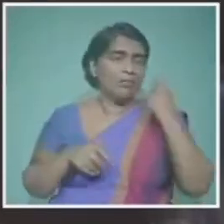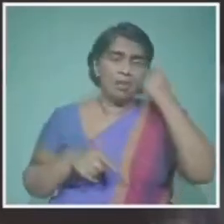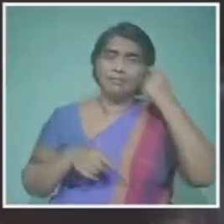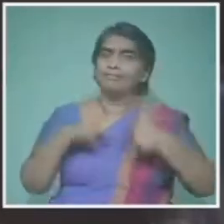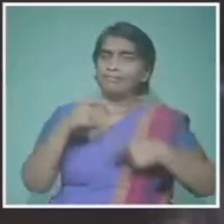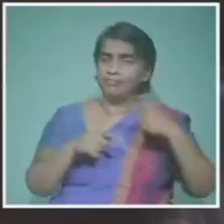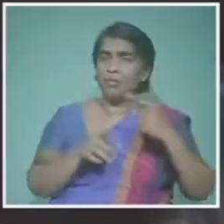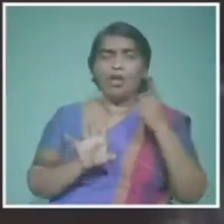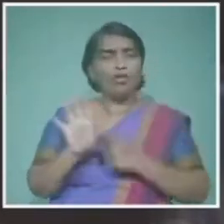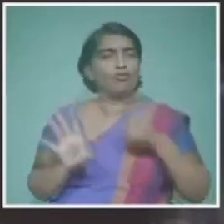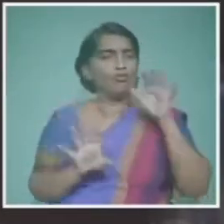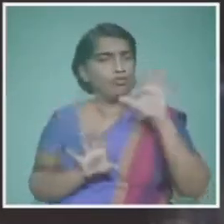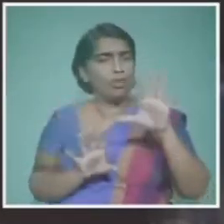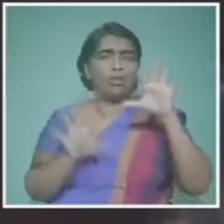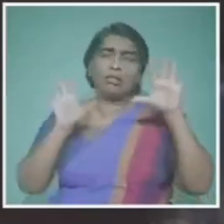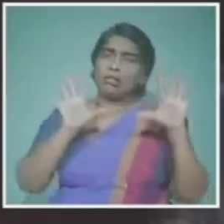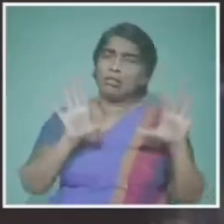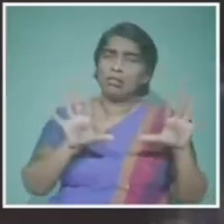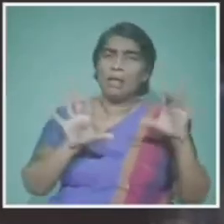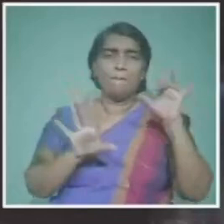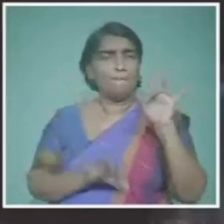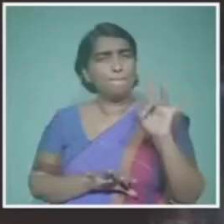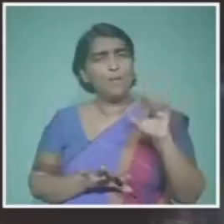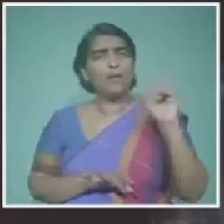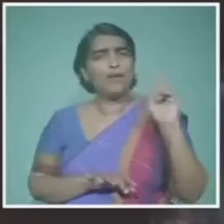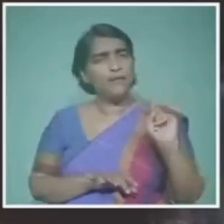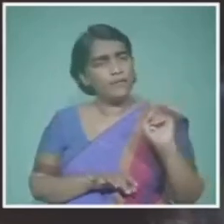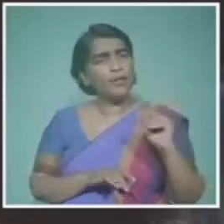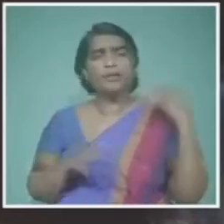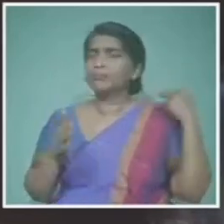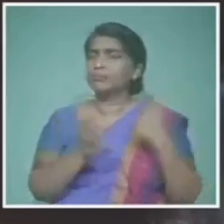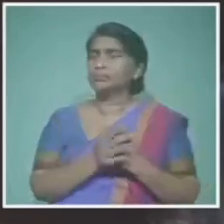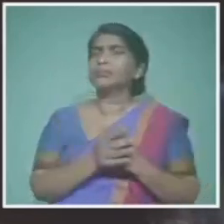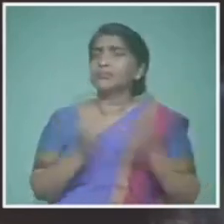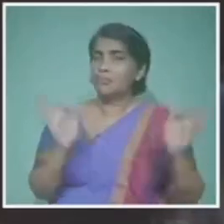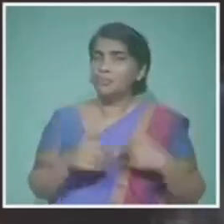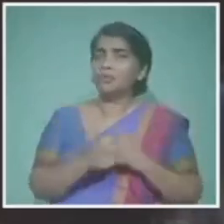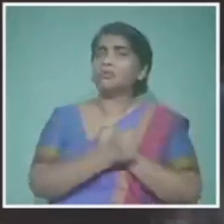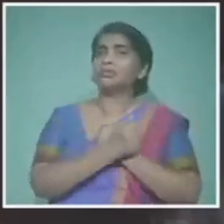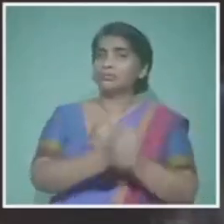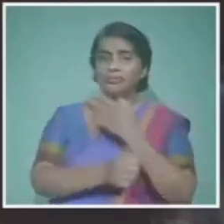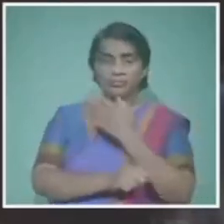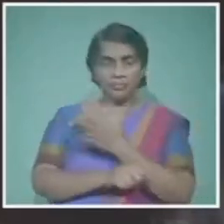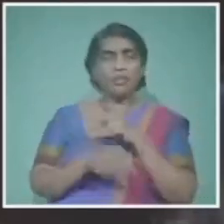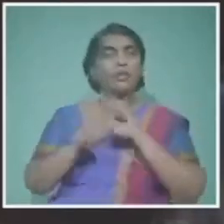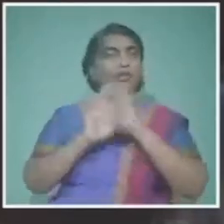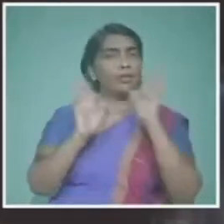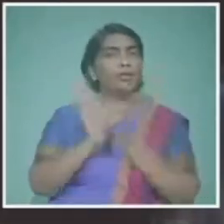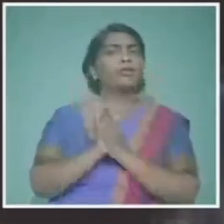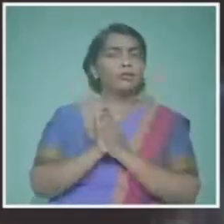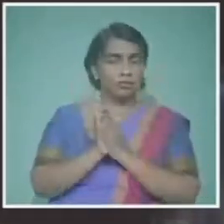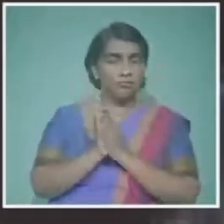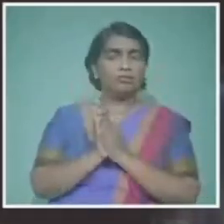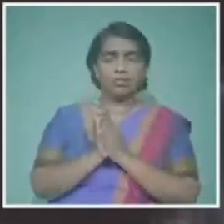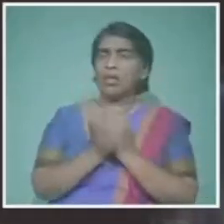pulang. Hauru tu paha, daya, palu, istimewa kali. Tawat, ira baru le inno. Ira baru. Oke jas window